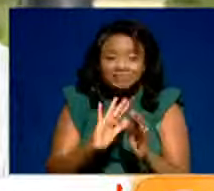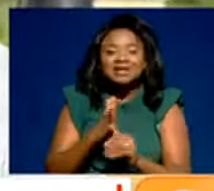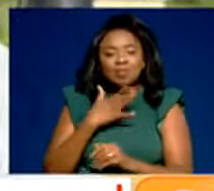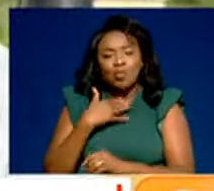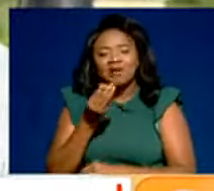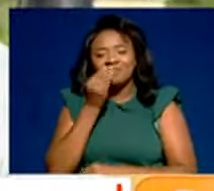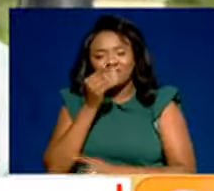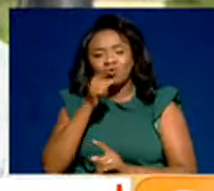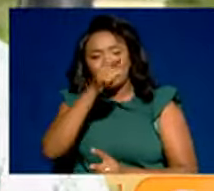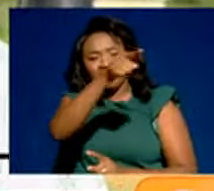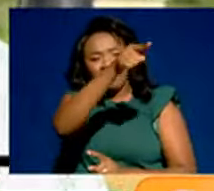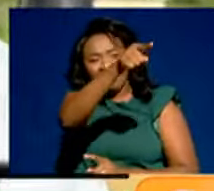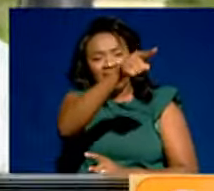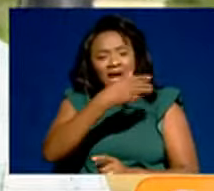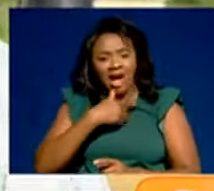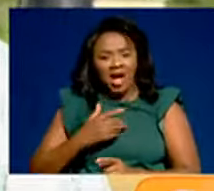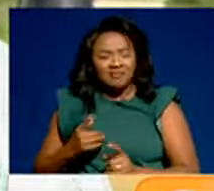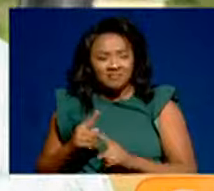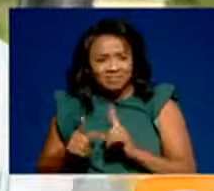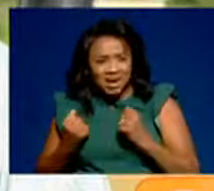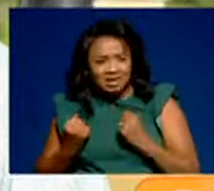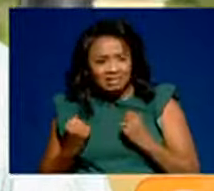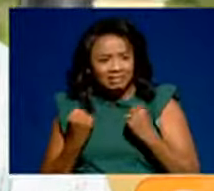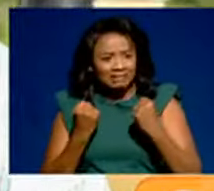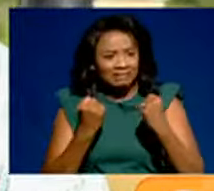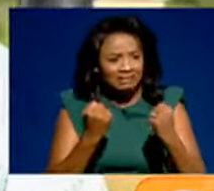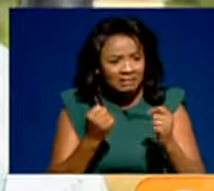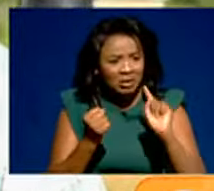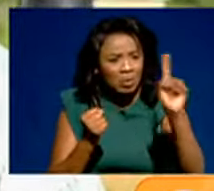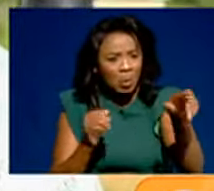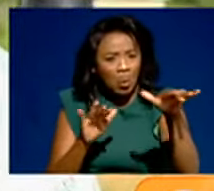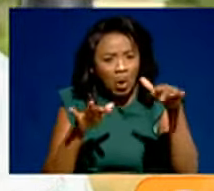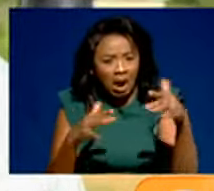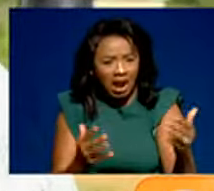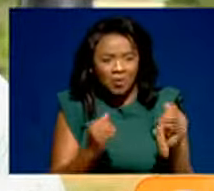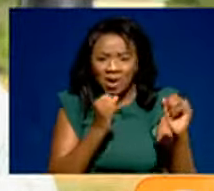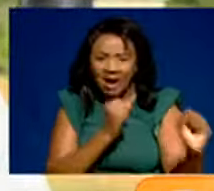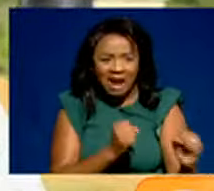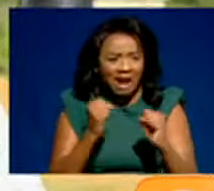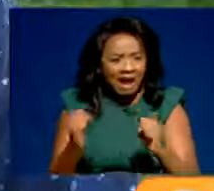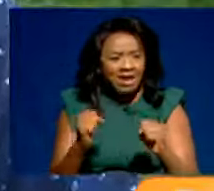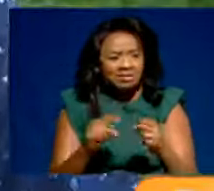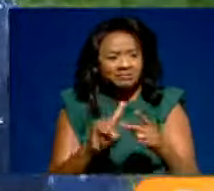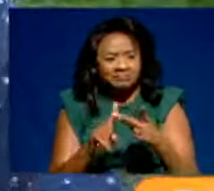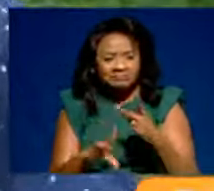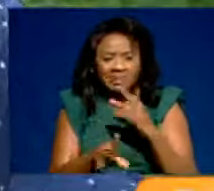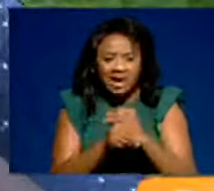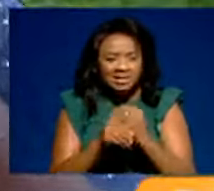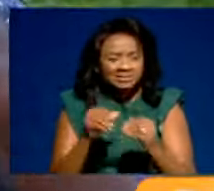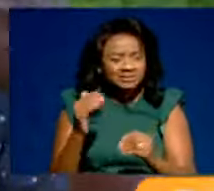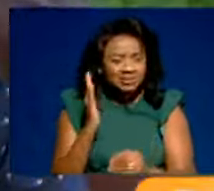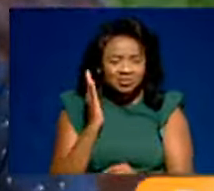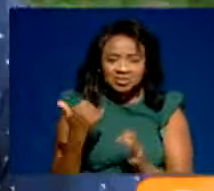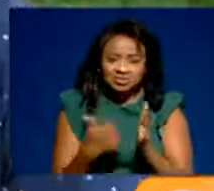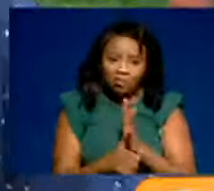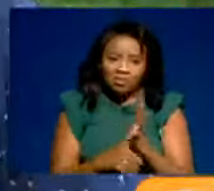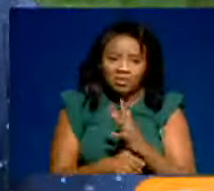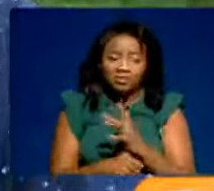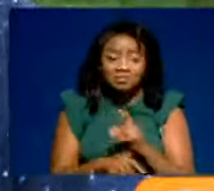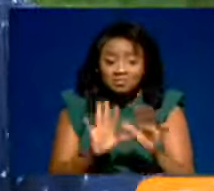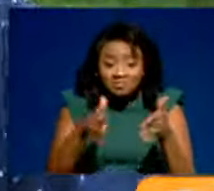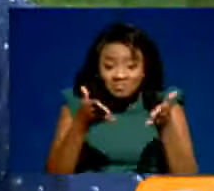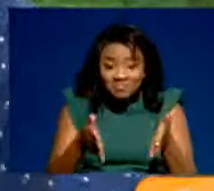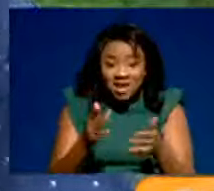transport to reach market, sometimes it becomes very difficult. Kwa sasa wameama na mbuzi,